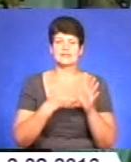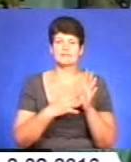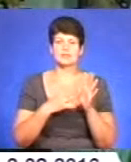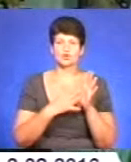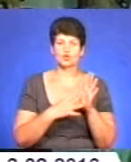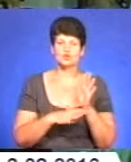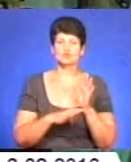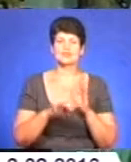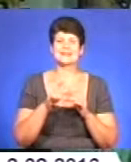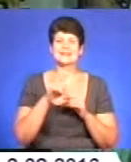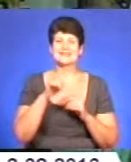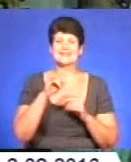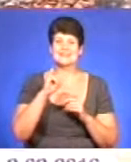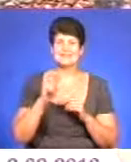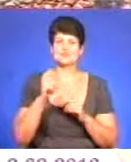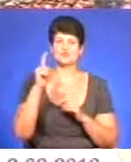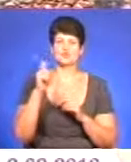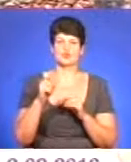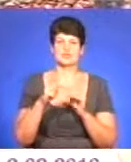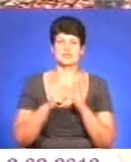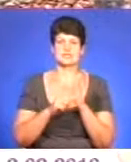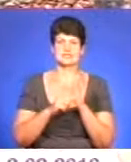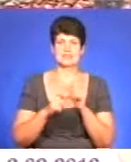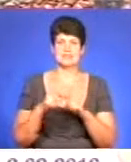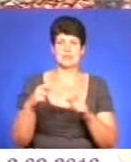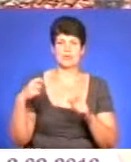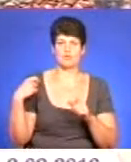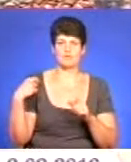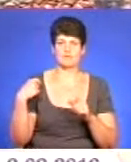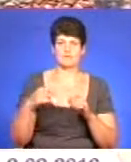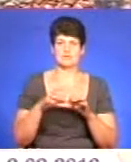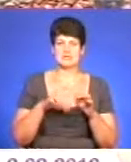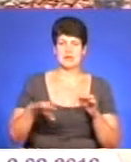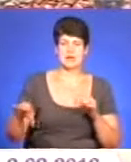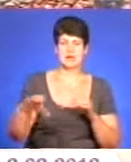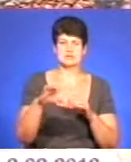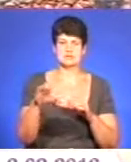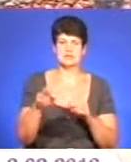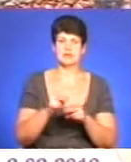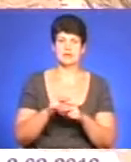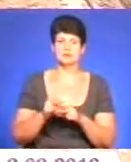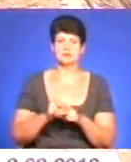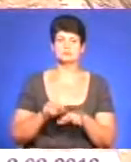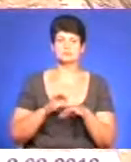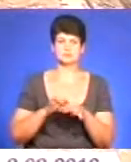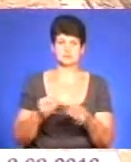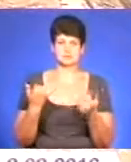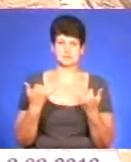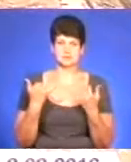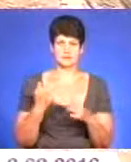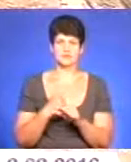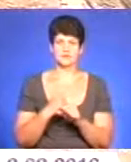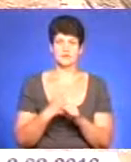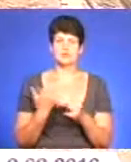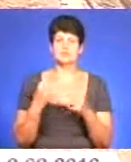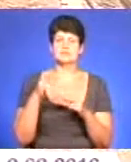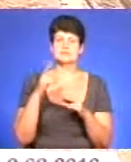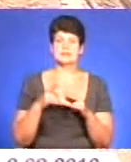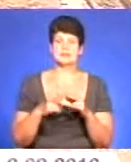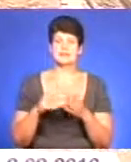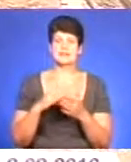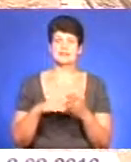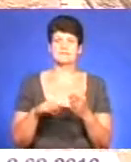160 кілометрів теплотраси. Роботи з ремонту трубопроводів у розпалі. На сьогодні тепловики завершили